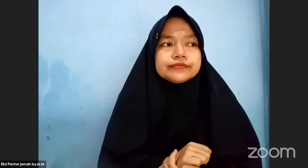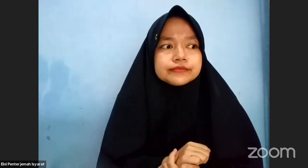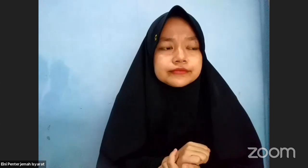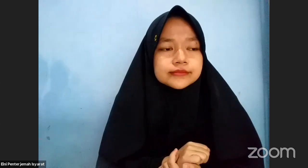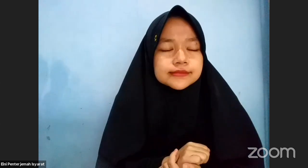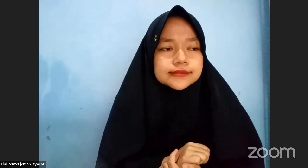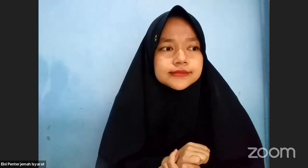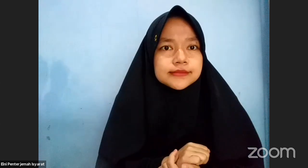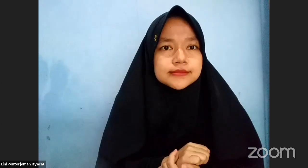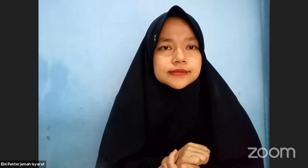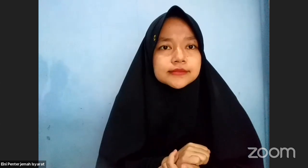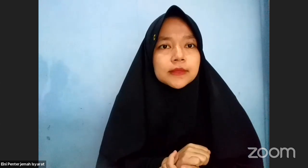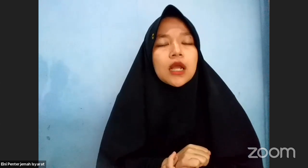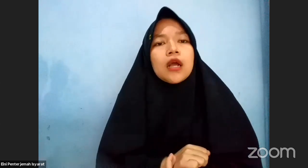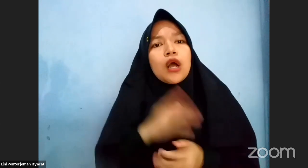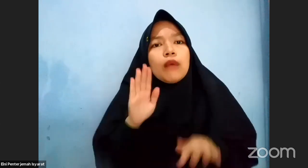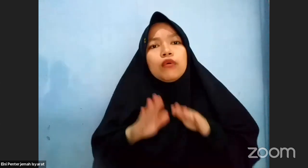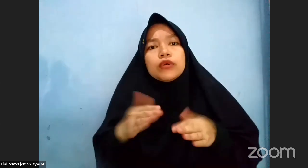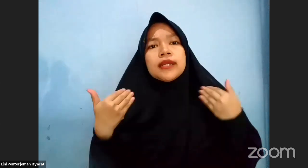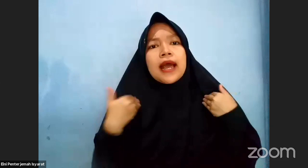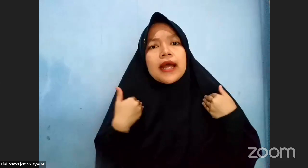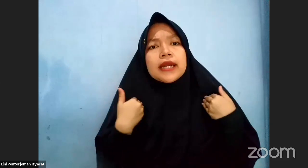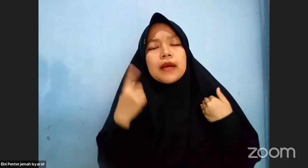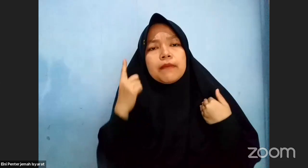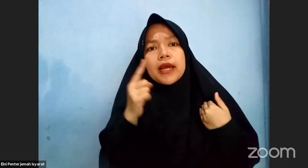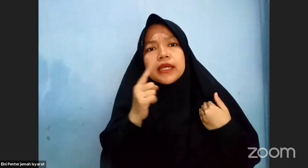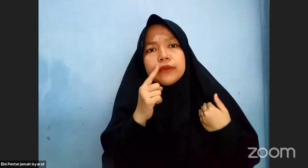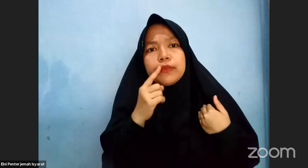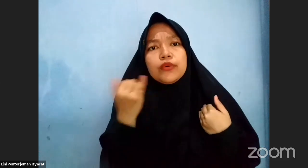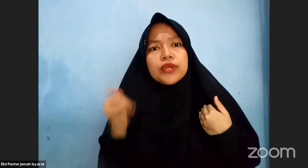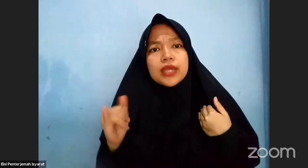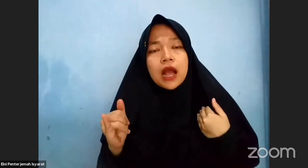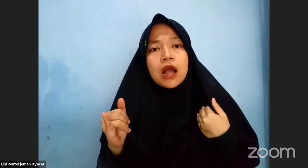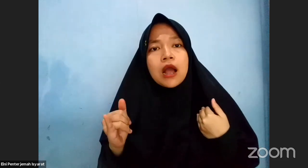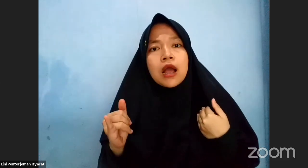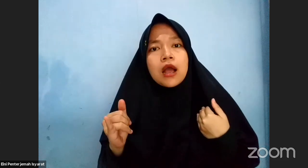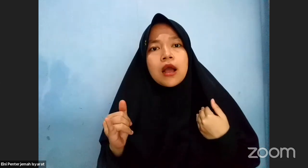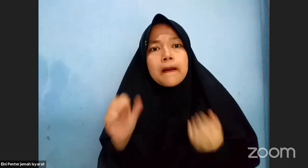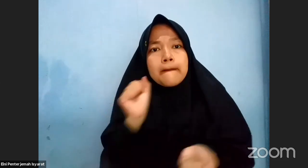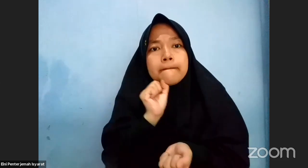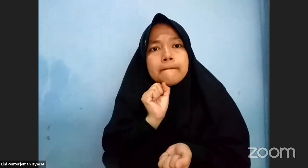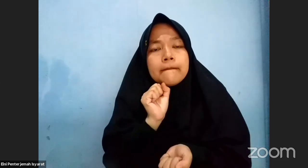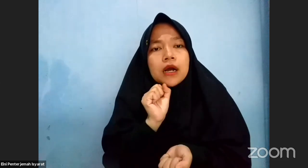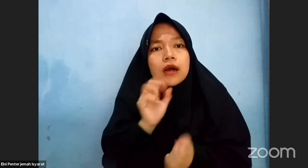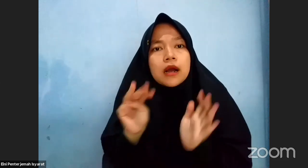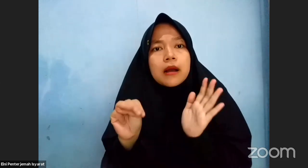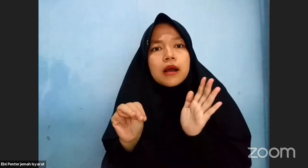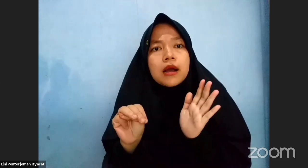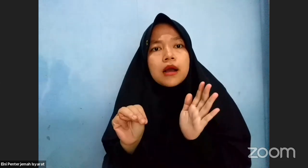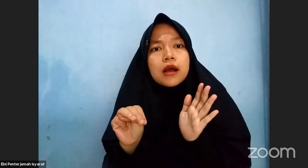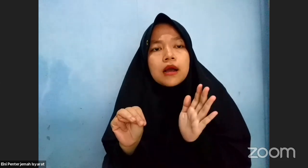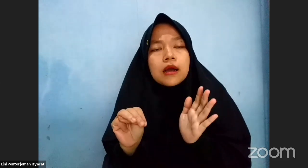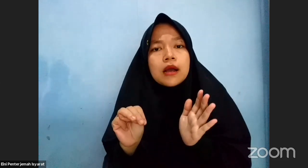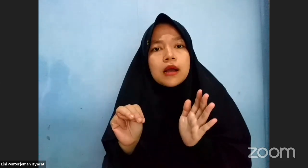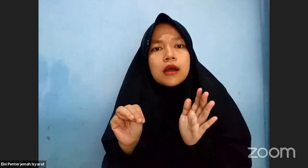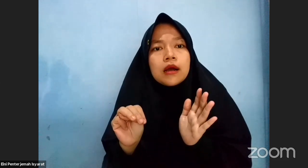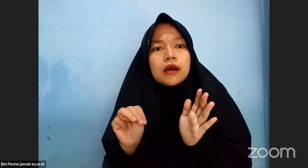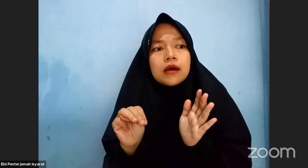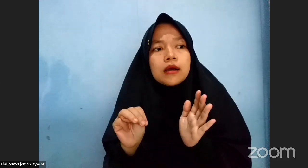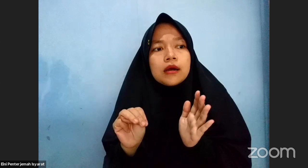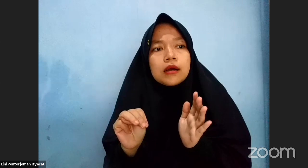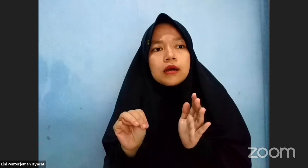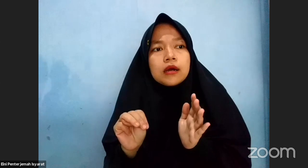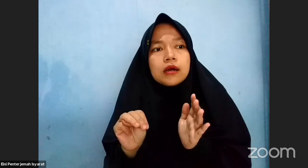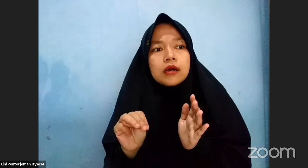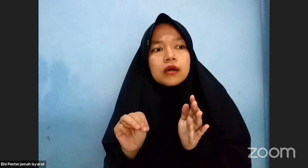juga mengolah atau di sekolahnya itu ada radio-radio komunitas itu bisa menyurat ke kami kami berikan gratis